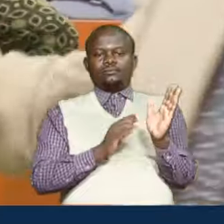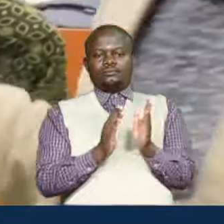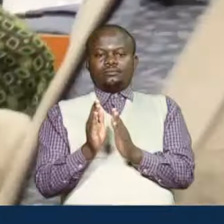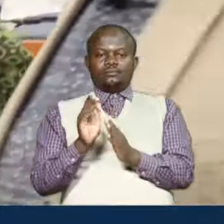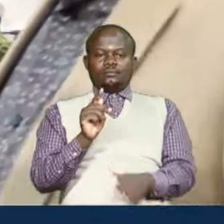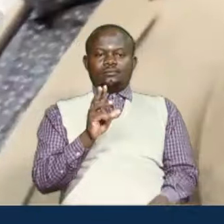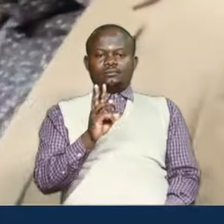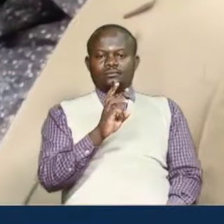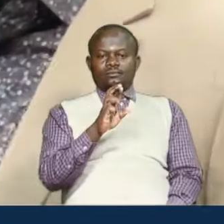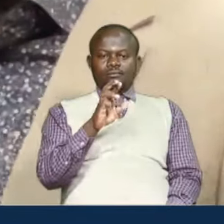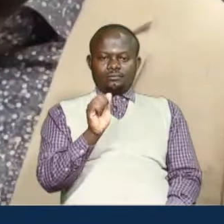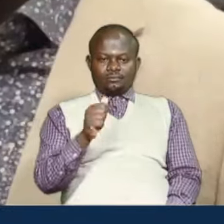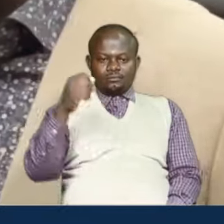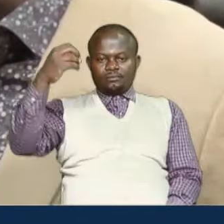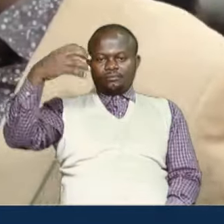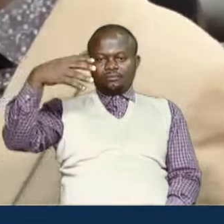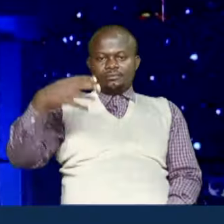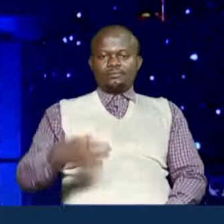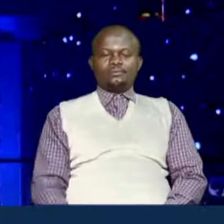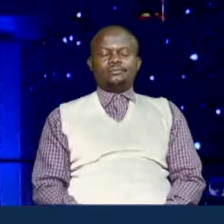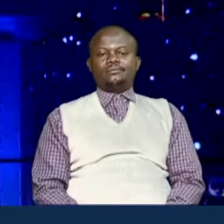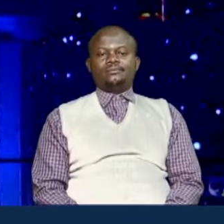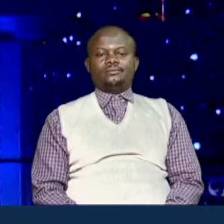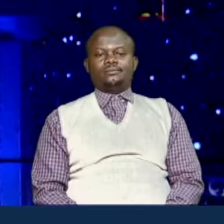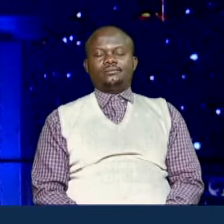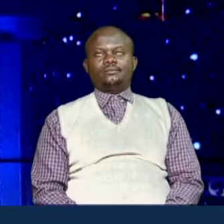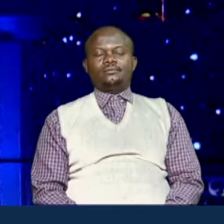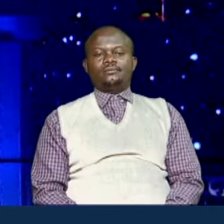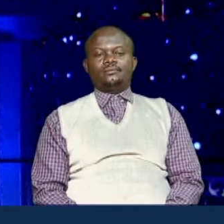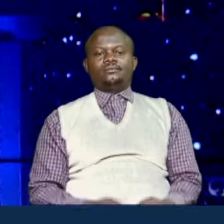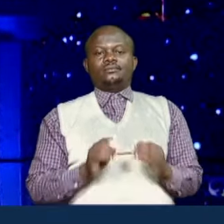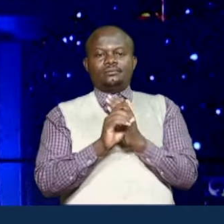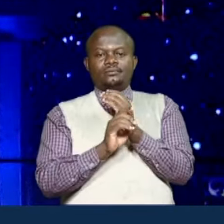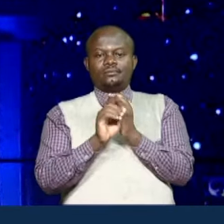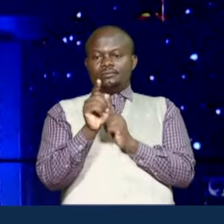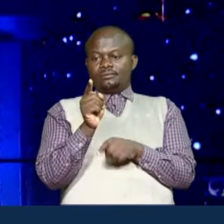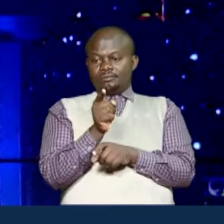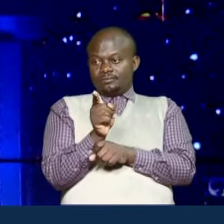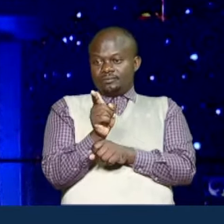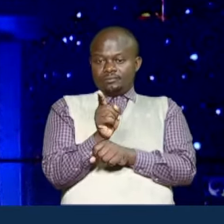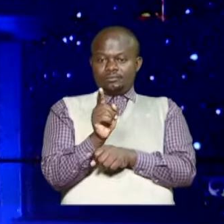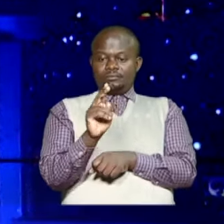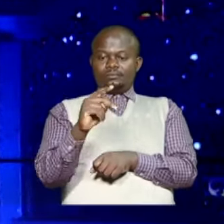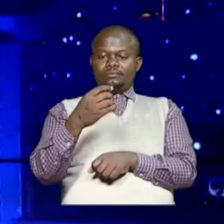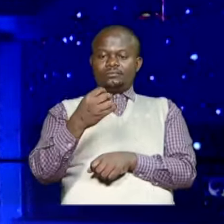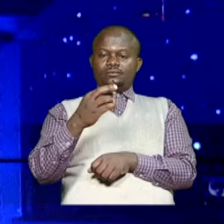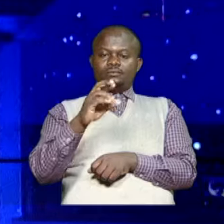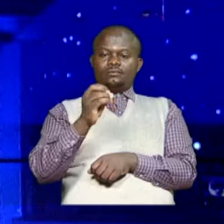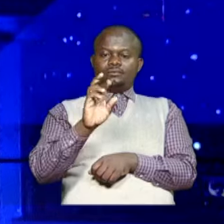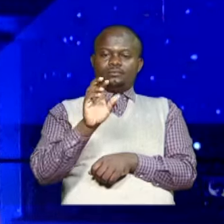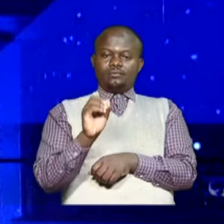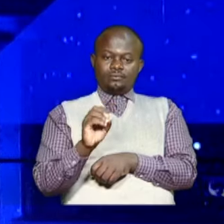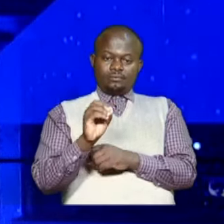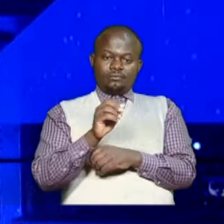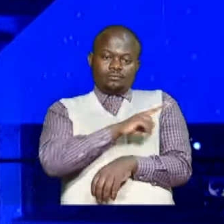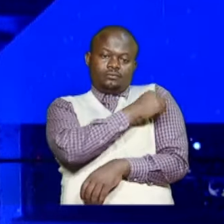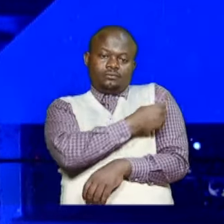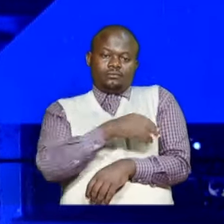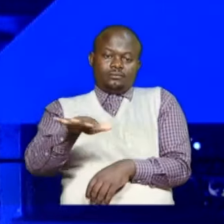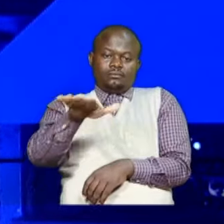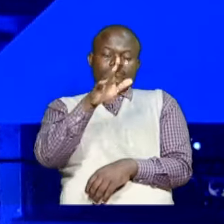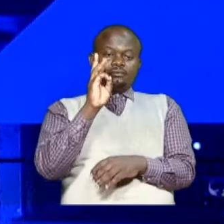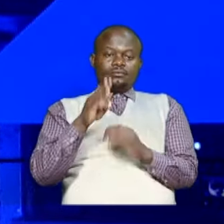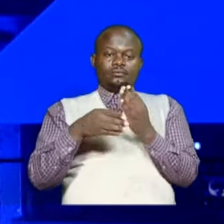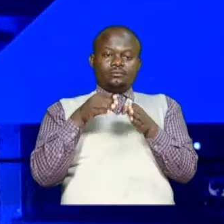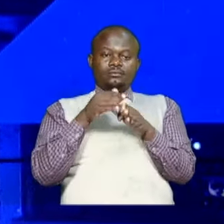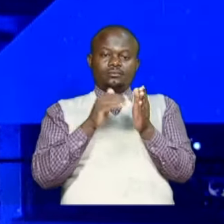John Patrick i Kigali. Atuye mu karere ka Ngororero, ibitaro bya Muhororo by'aka karere bigiye kubakwa